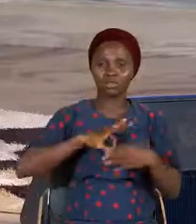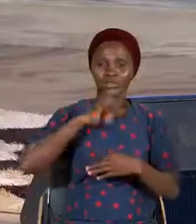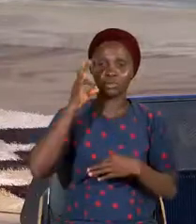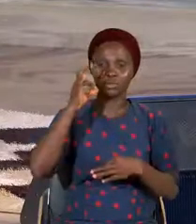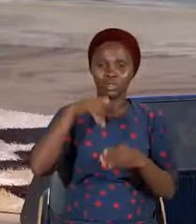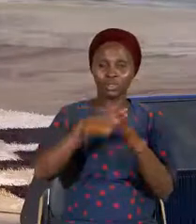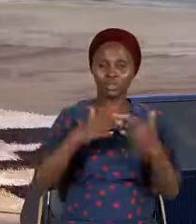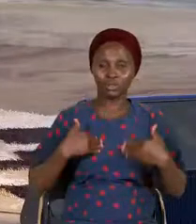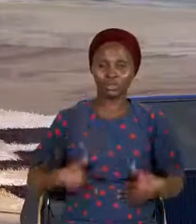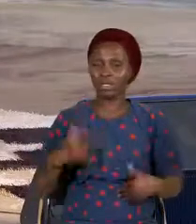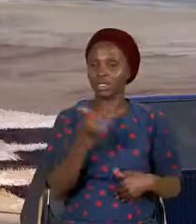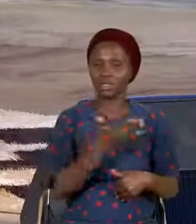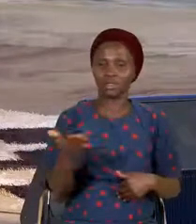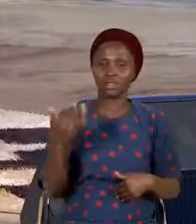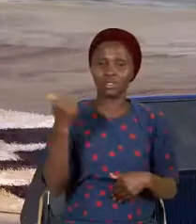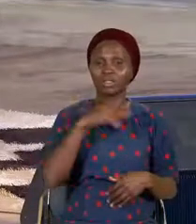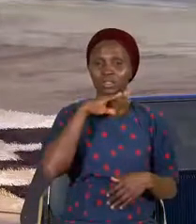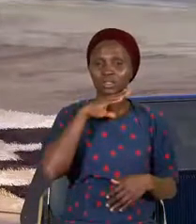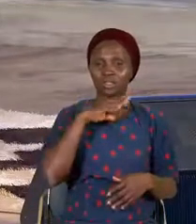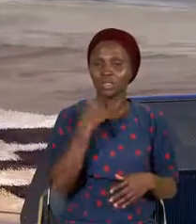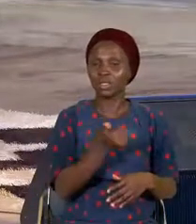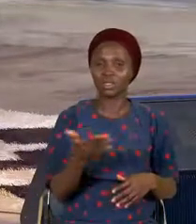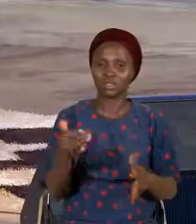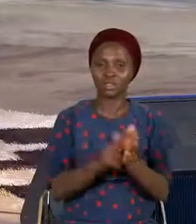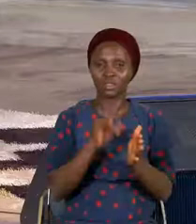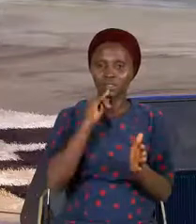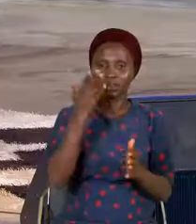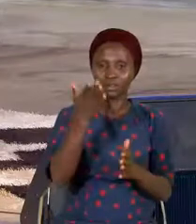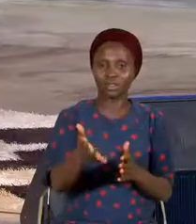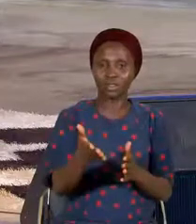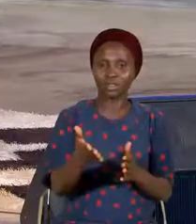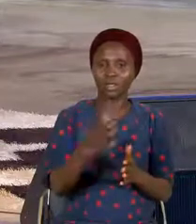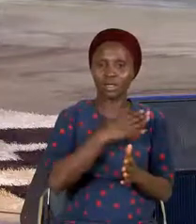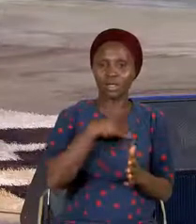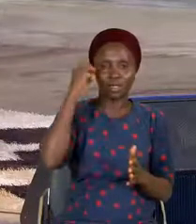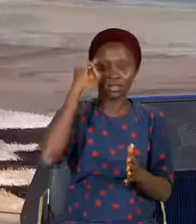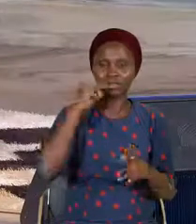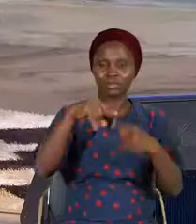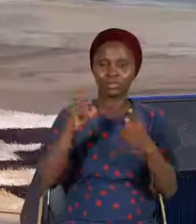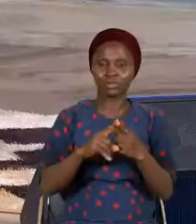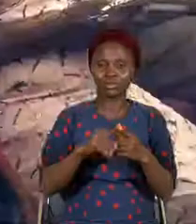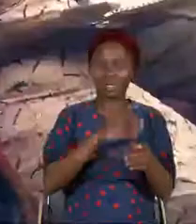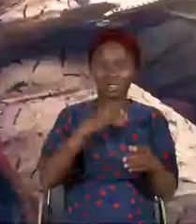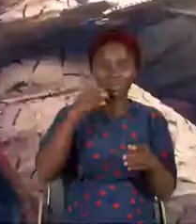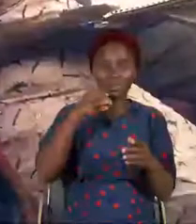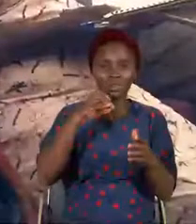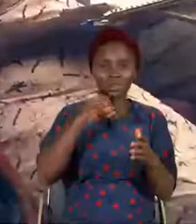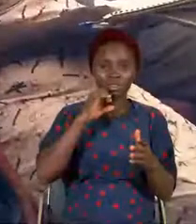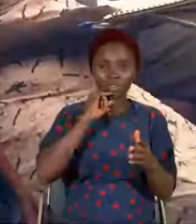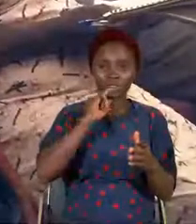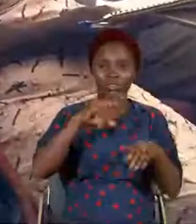dans votre corps, toutes choses étrangères qui est là, qui va te causer de